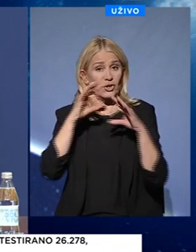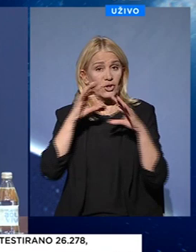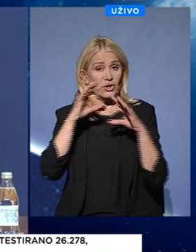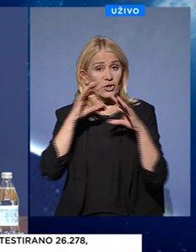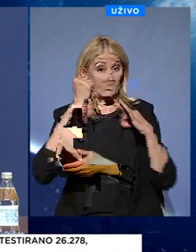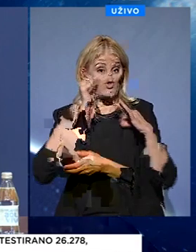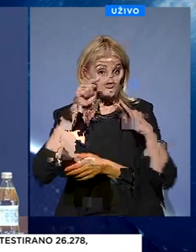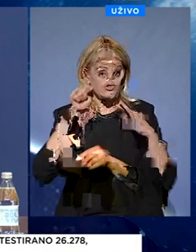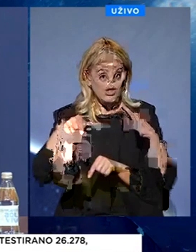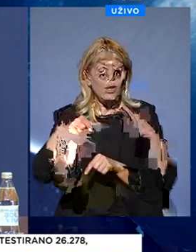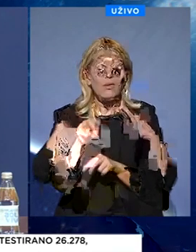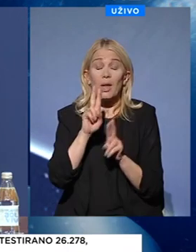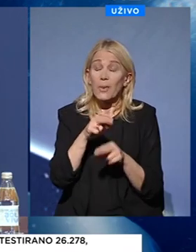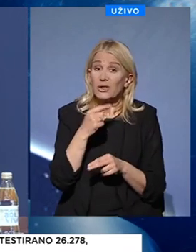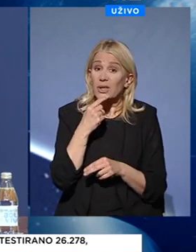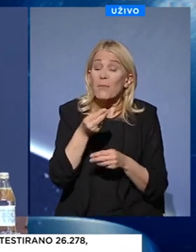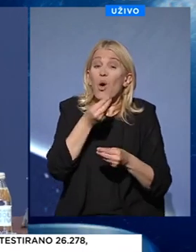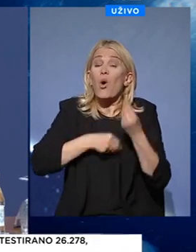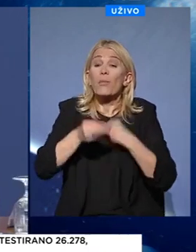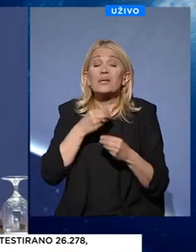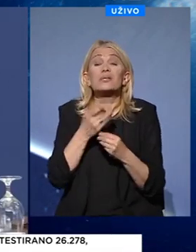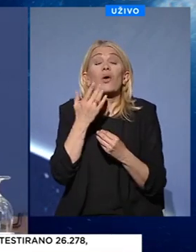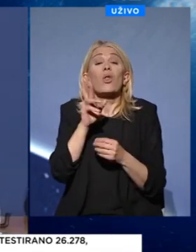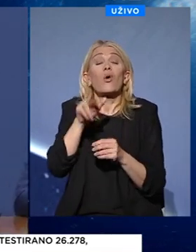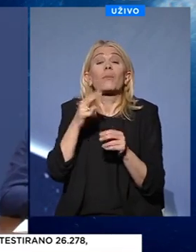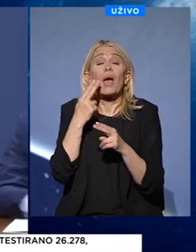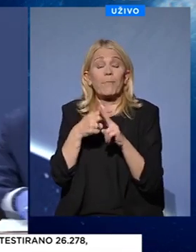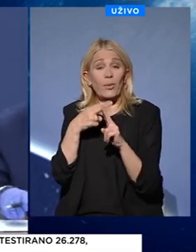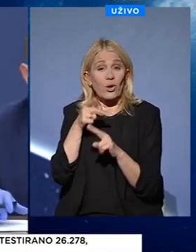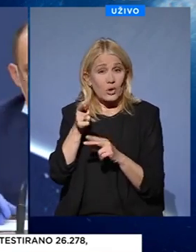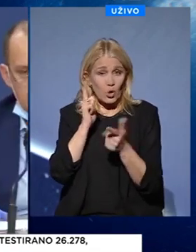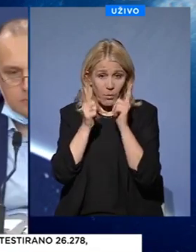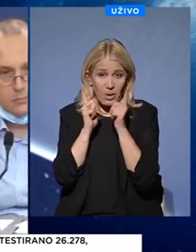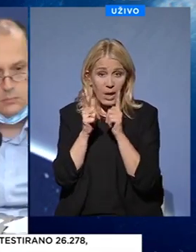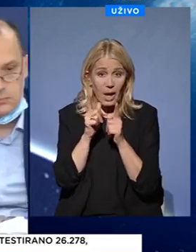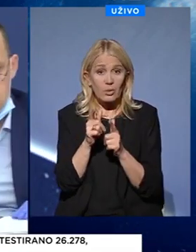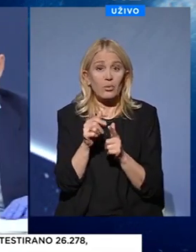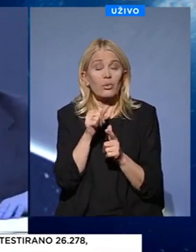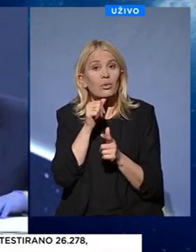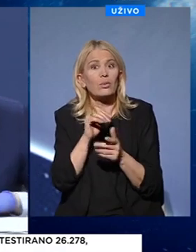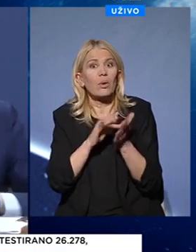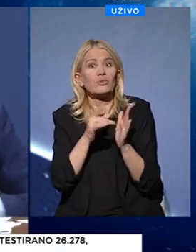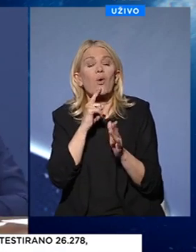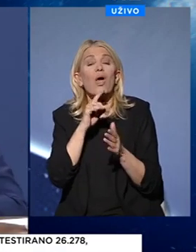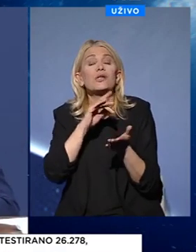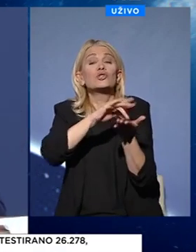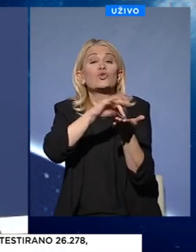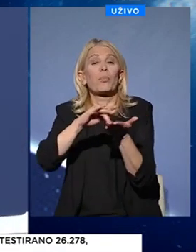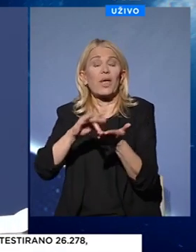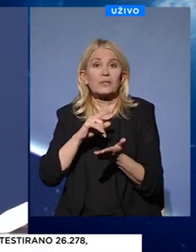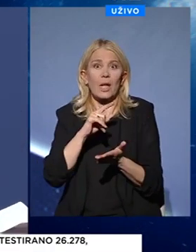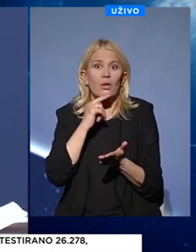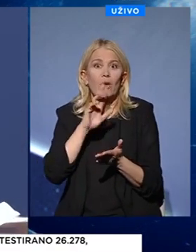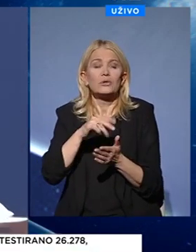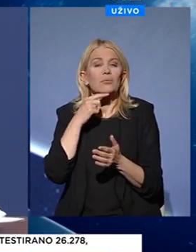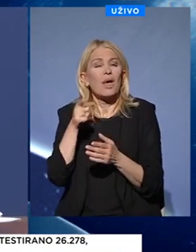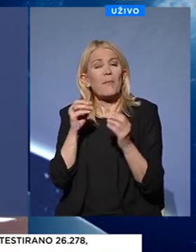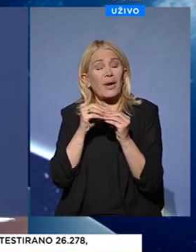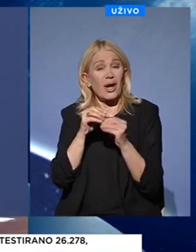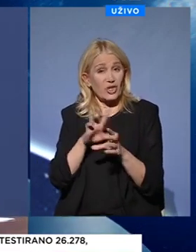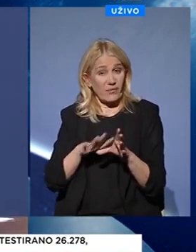Požarevcu. Možete li da nam objasnite koliko ima obolelih u tom gradu i uopšte koja su mesta još ugrožena u Braničevskom